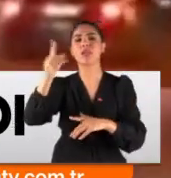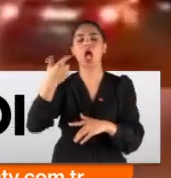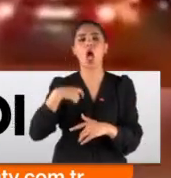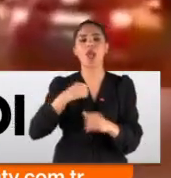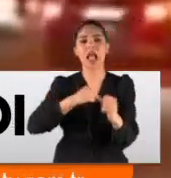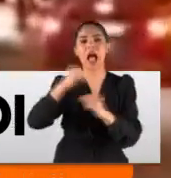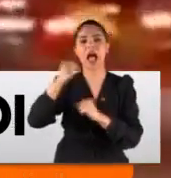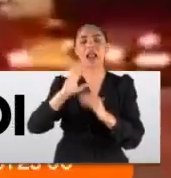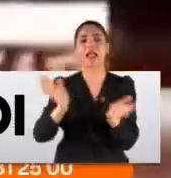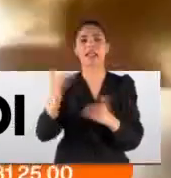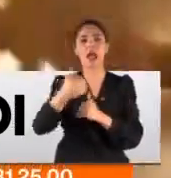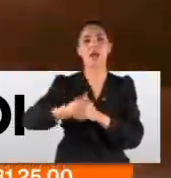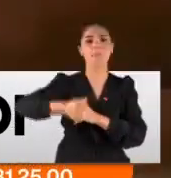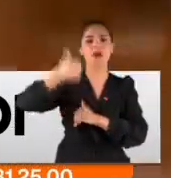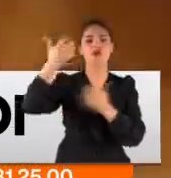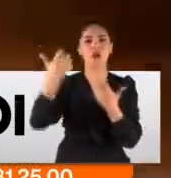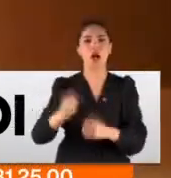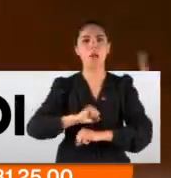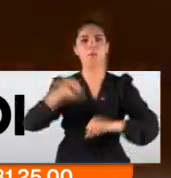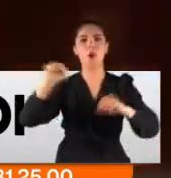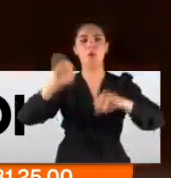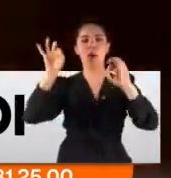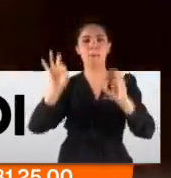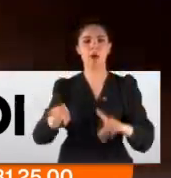ağır bombardıman altına alındı.